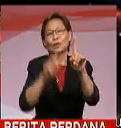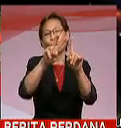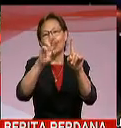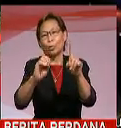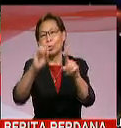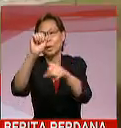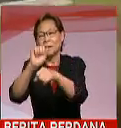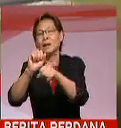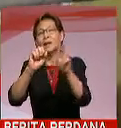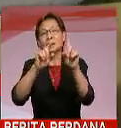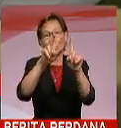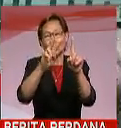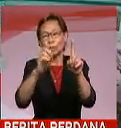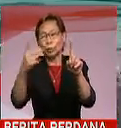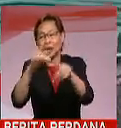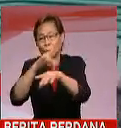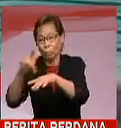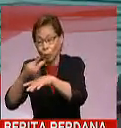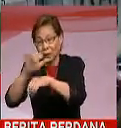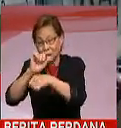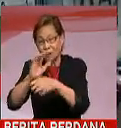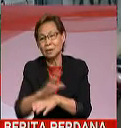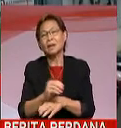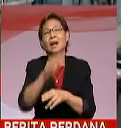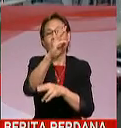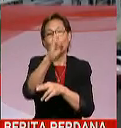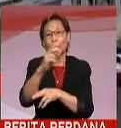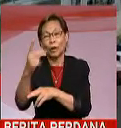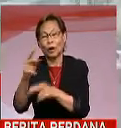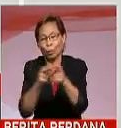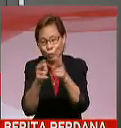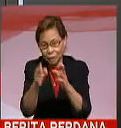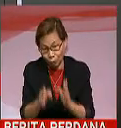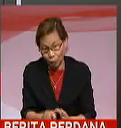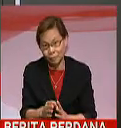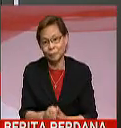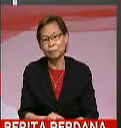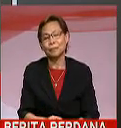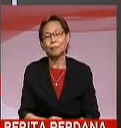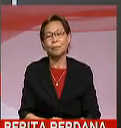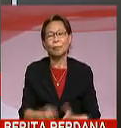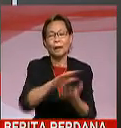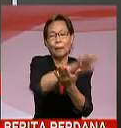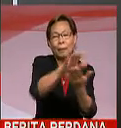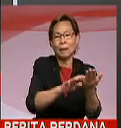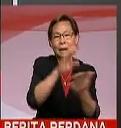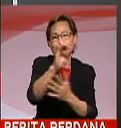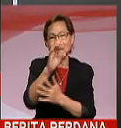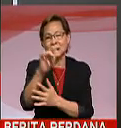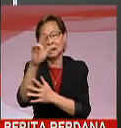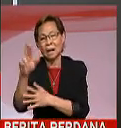120,000 peluang pekerjaan dan 60,000 peluang keusahawanan kepada rakyat. Di bawah Pelan Induk